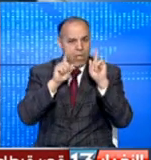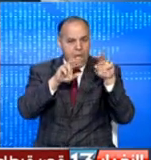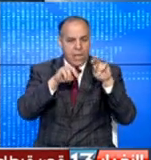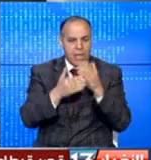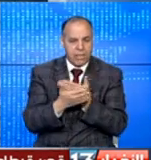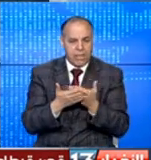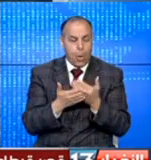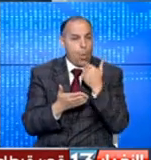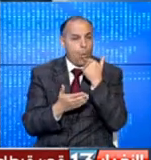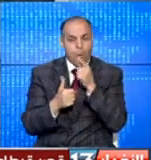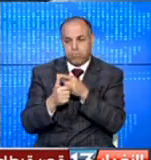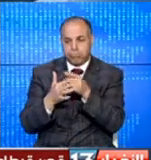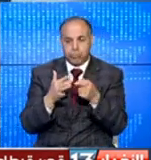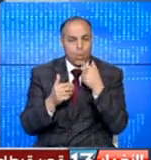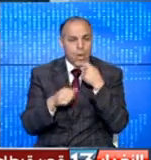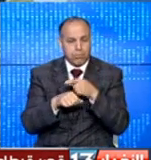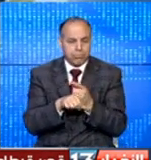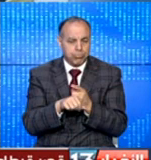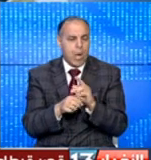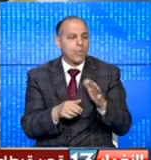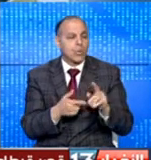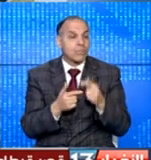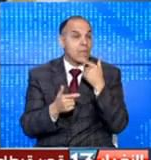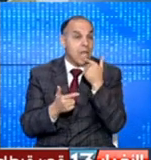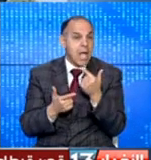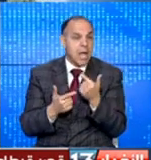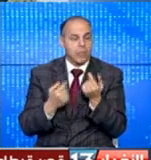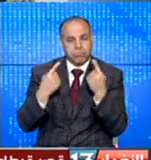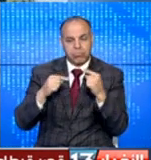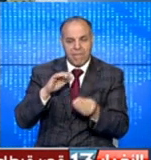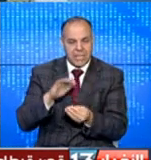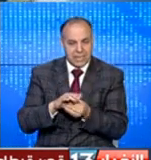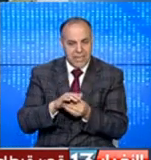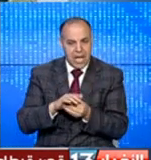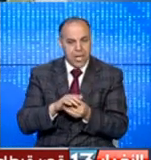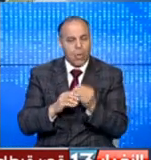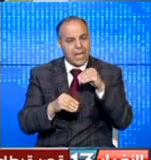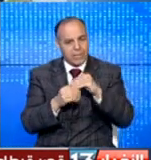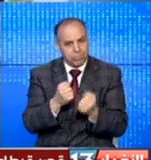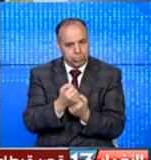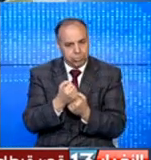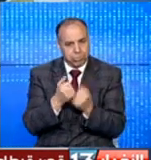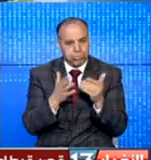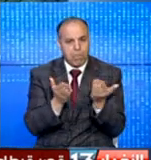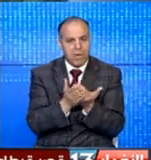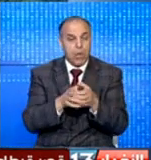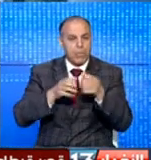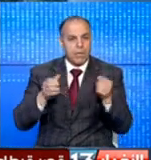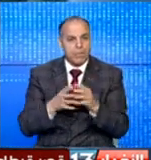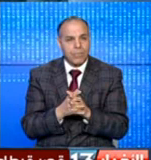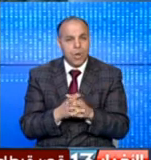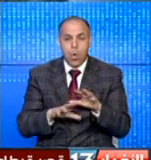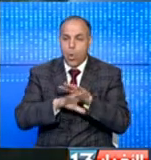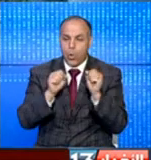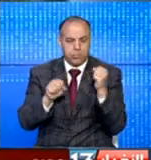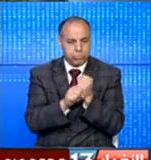الثقة تتضمن أولوياتها على المدى العاجل والمتوسط، ومنها مكافحة الفساد وأهداف الاقتصاد وفتح الملفات الكبرى. وأمدينا الناس كل مع